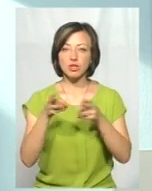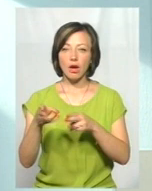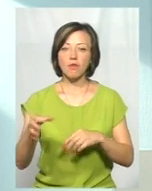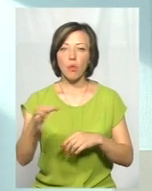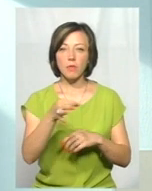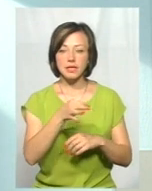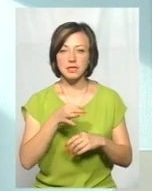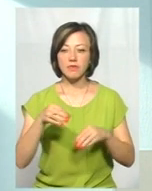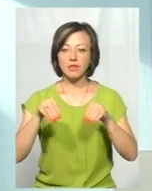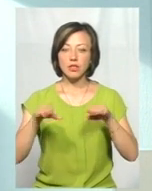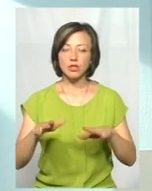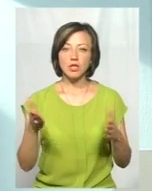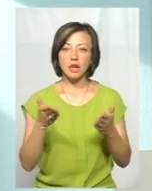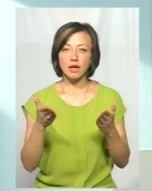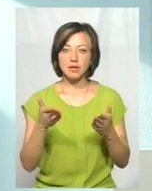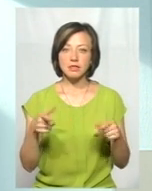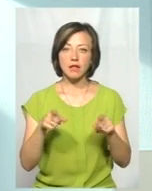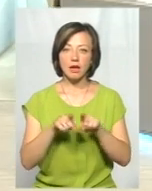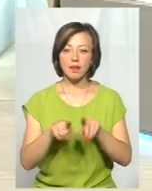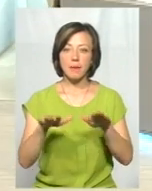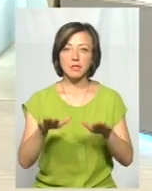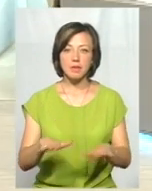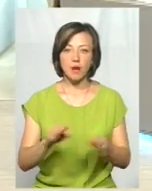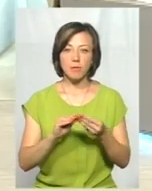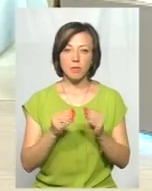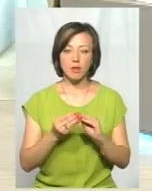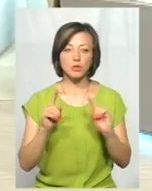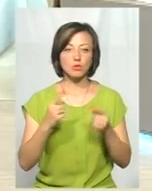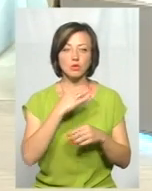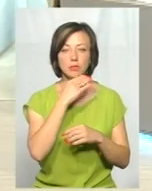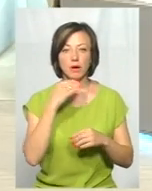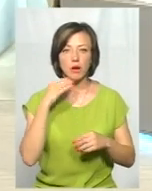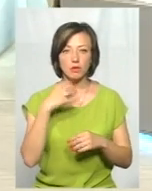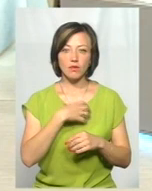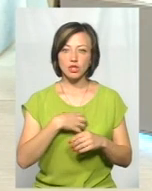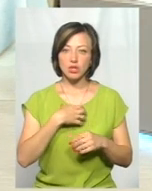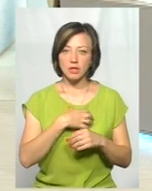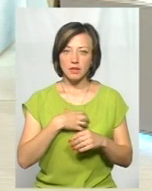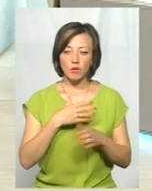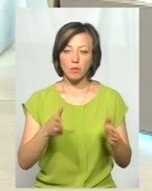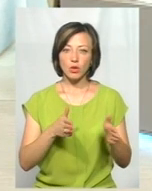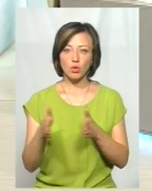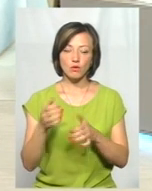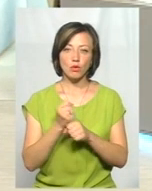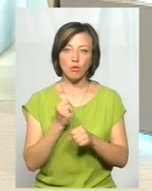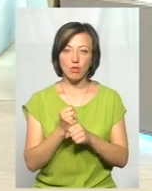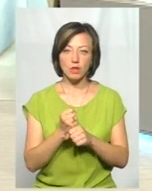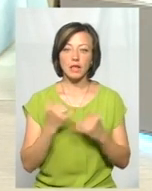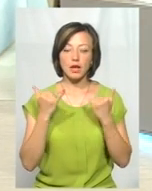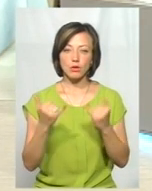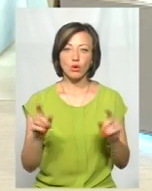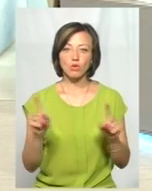області, вони вирішують якісь такі на місцях проблеми. Дуже багато важливої підготовчої роботи для того,